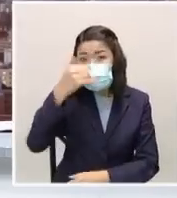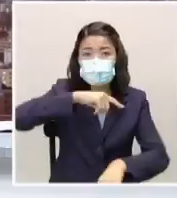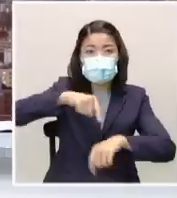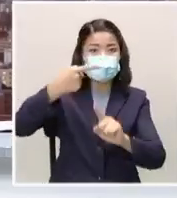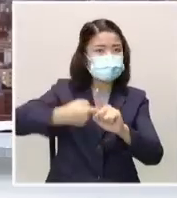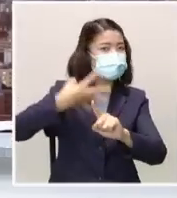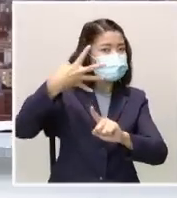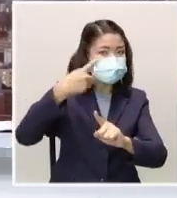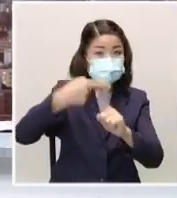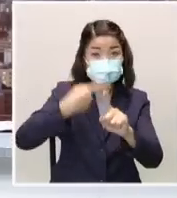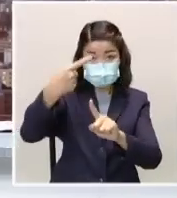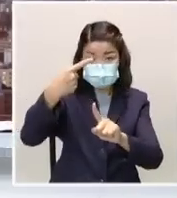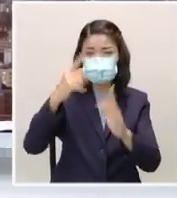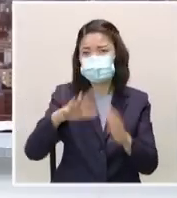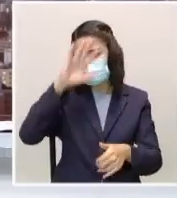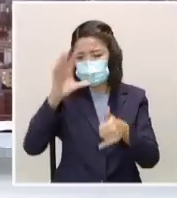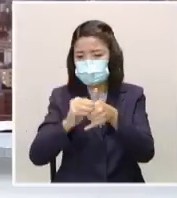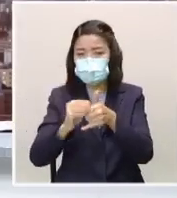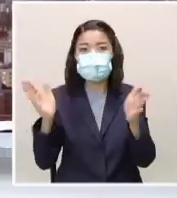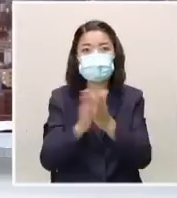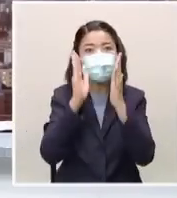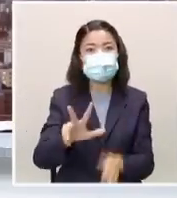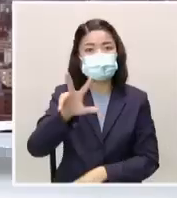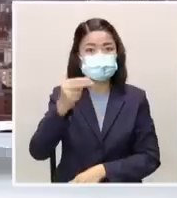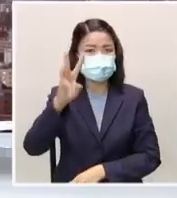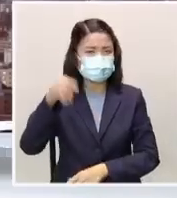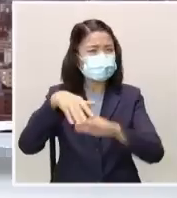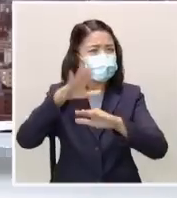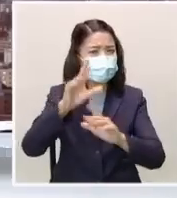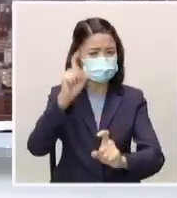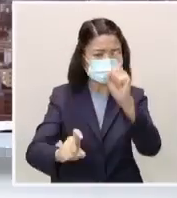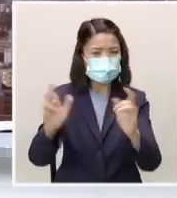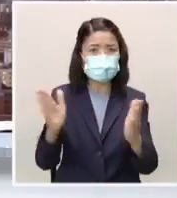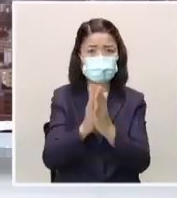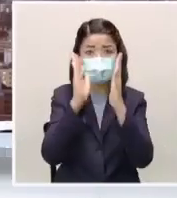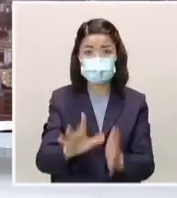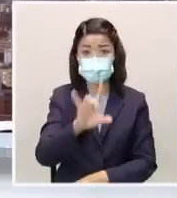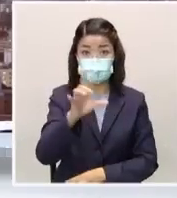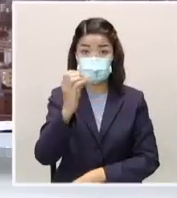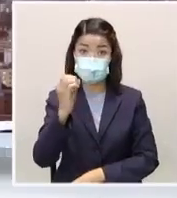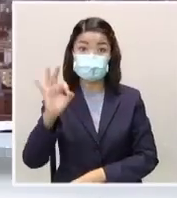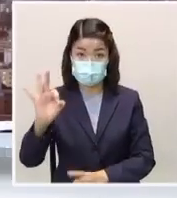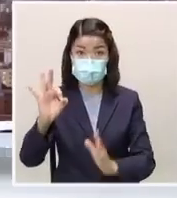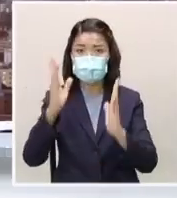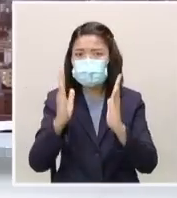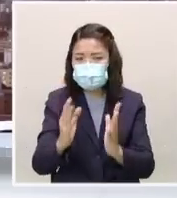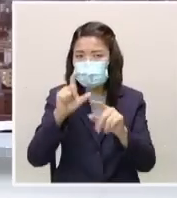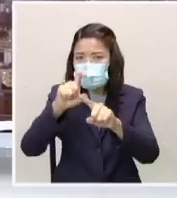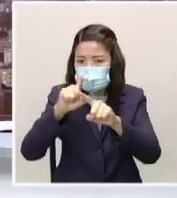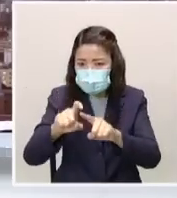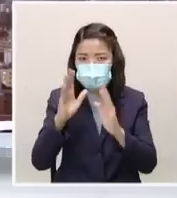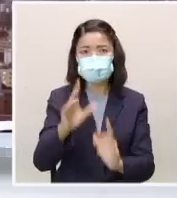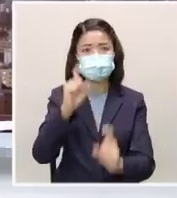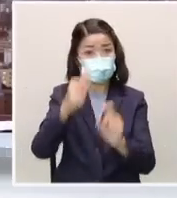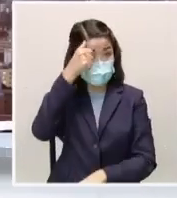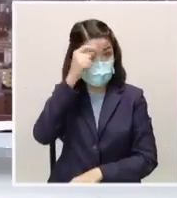1เดือนผู้ติดเชื้อมากกว่า 36,000 รายนะคะและเสียชีวิต109รายค่ะถ้าคิดเฉลี่ยออกมาแล้วเนี่ยจะมีผู้เสียชี